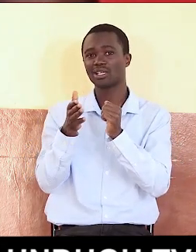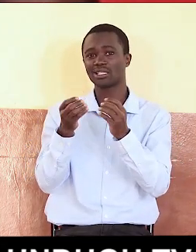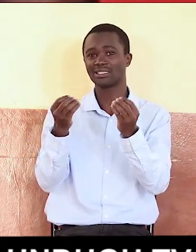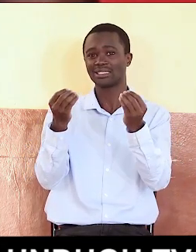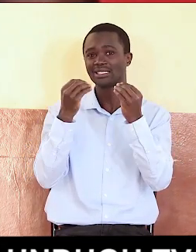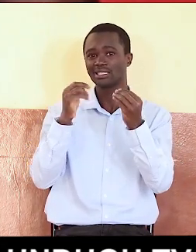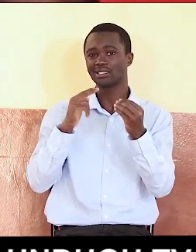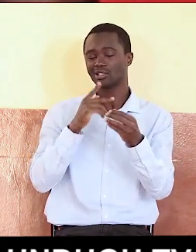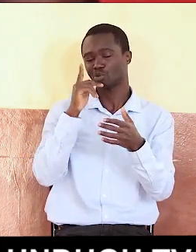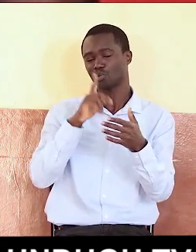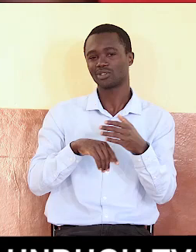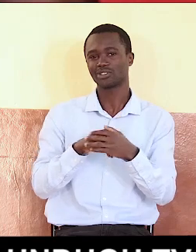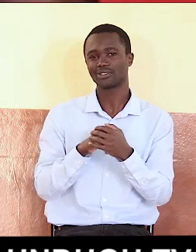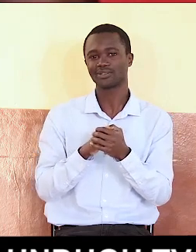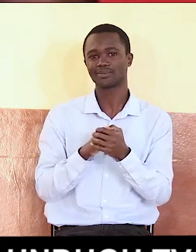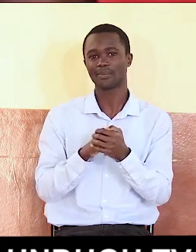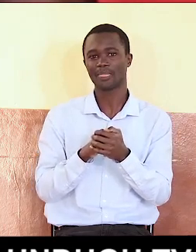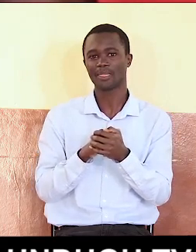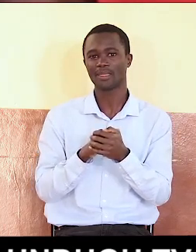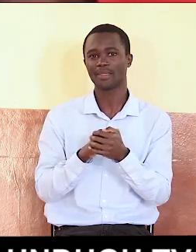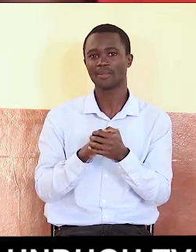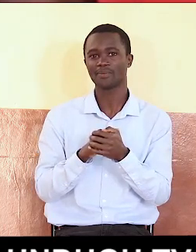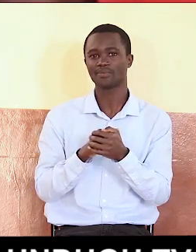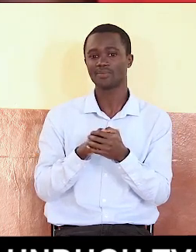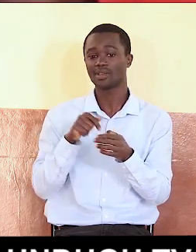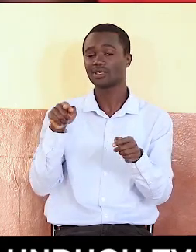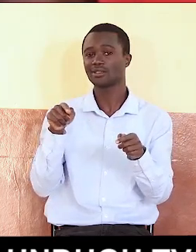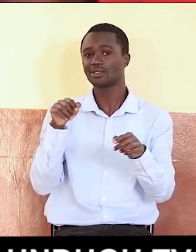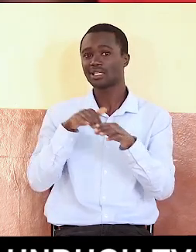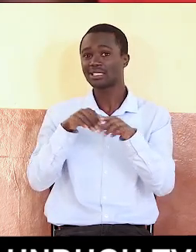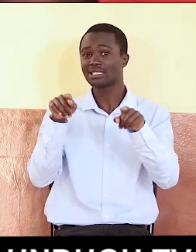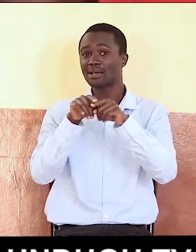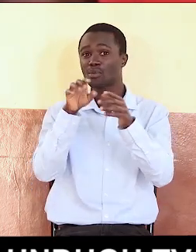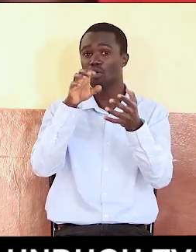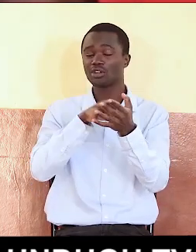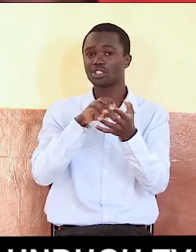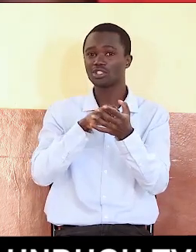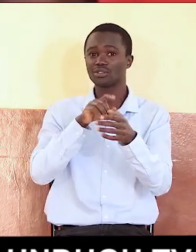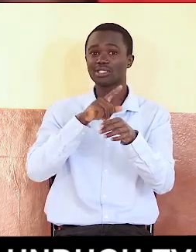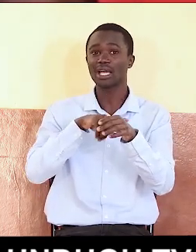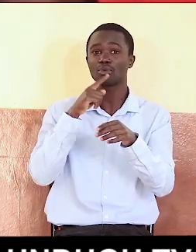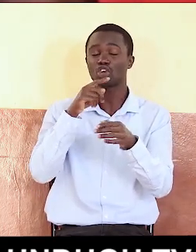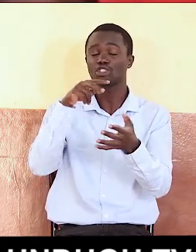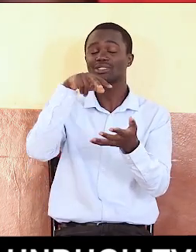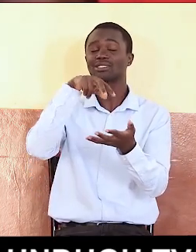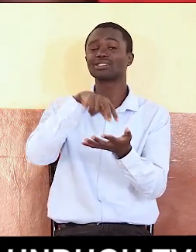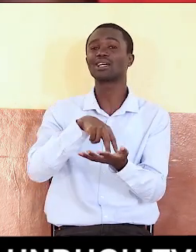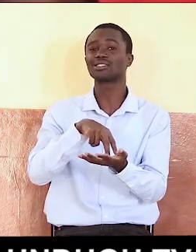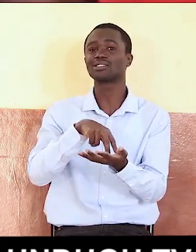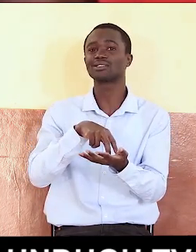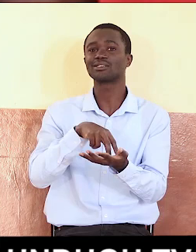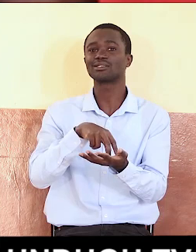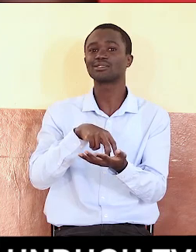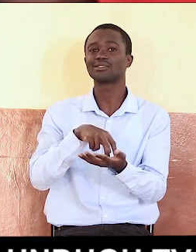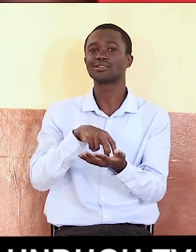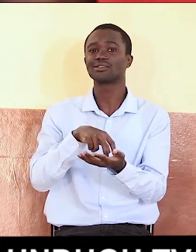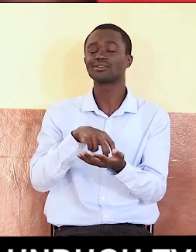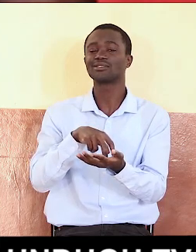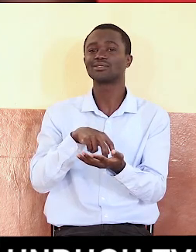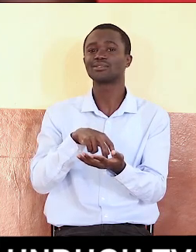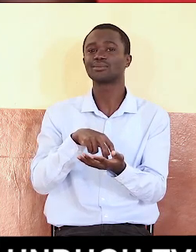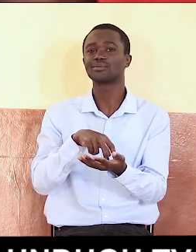ya kwamba katika hali hii, kwa sababu alipoambiwa simama, aliambiwa